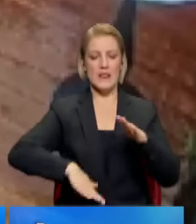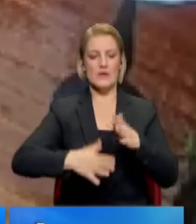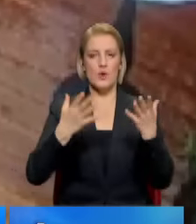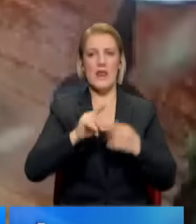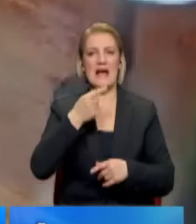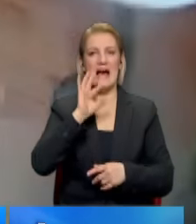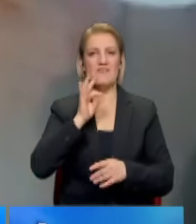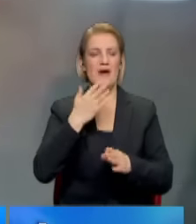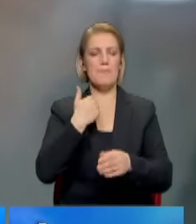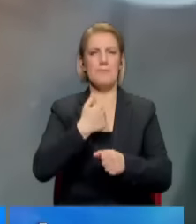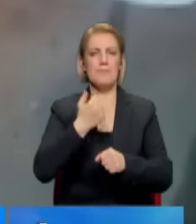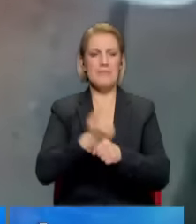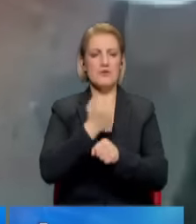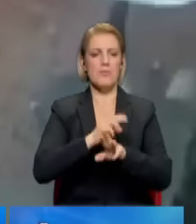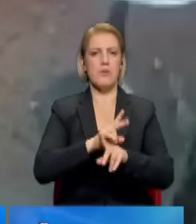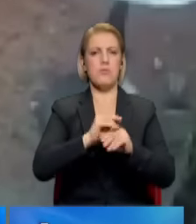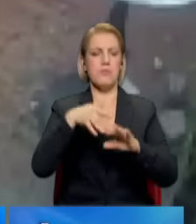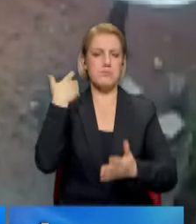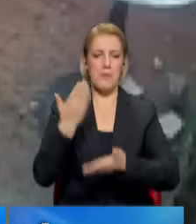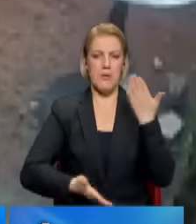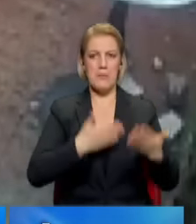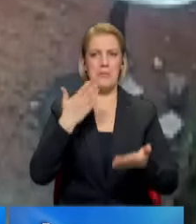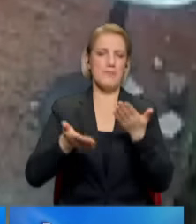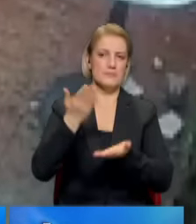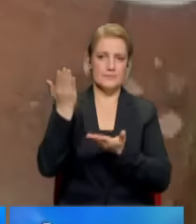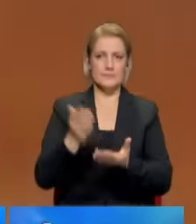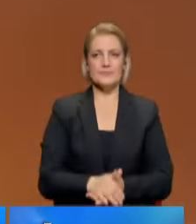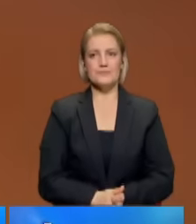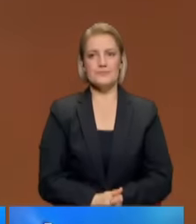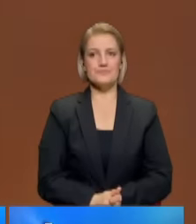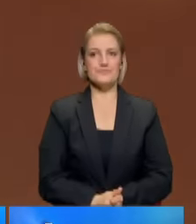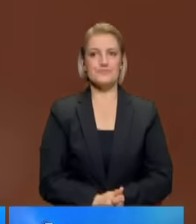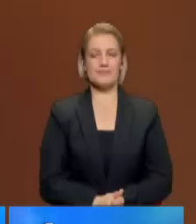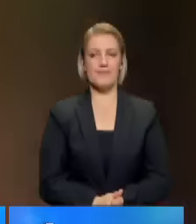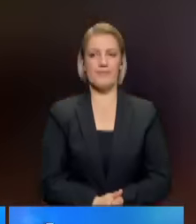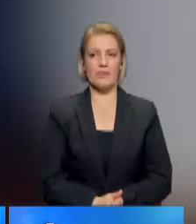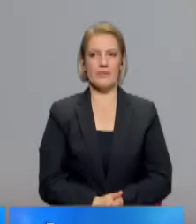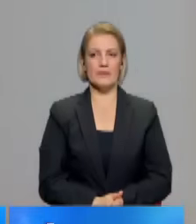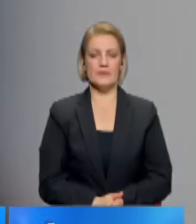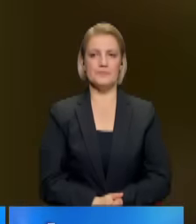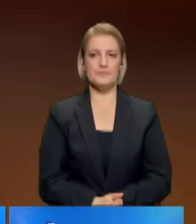bulunan kafeye beton parçaları yağdı. O anlar güvenlik kamerasına yansıdı.